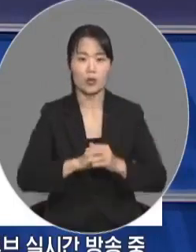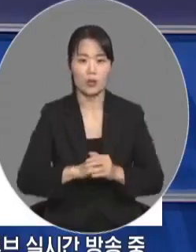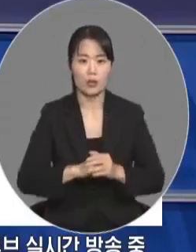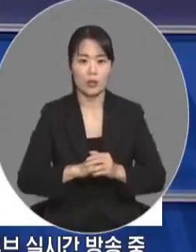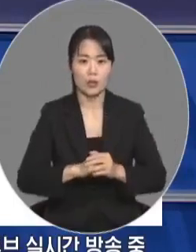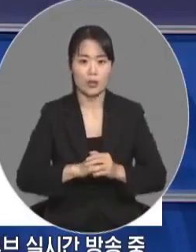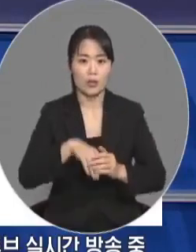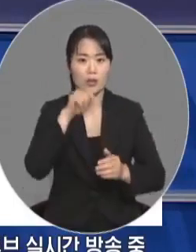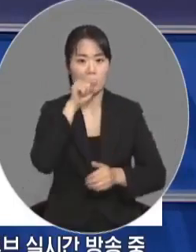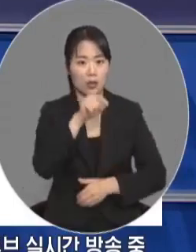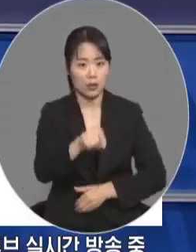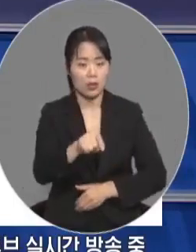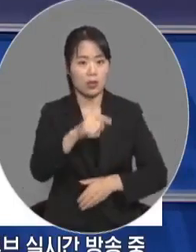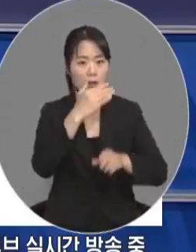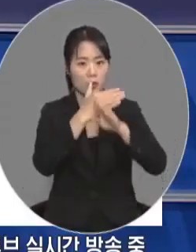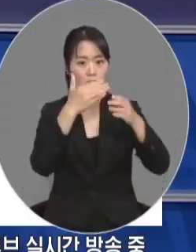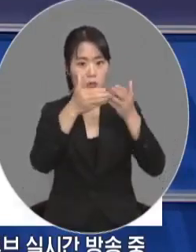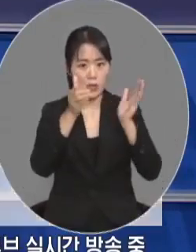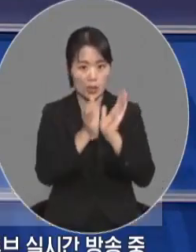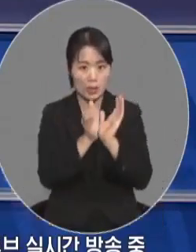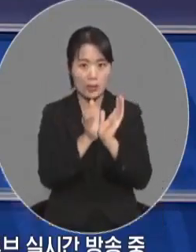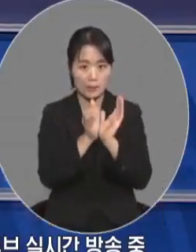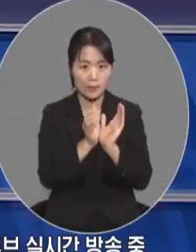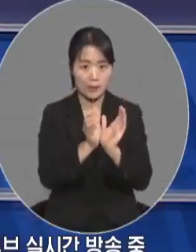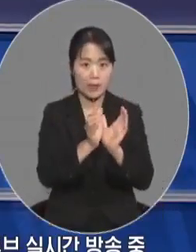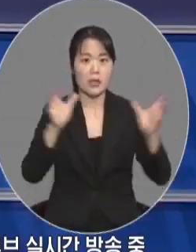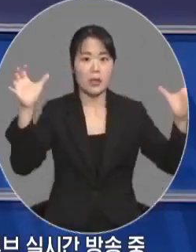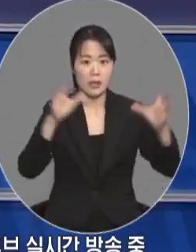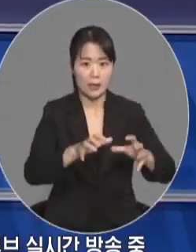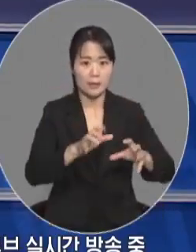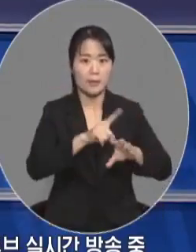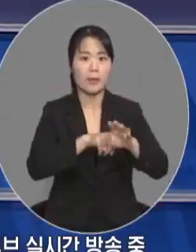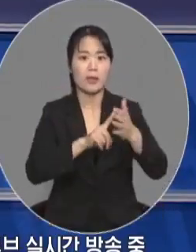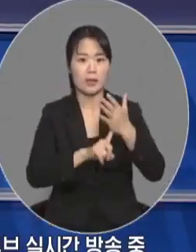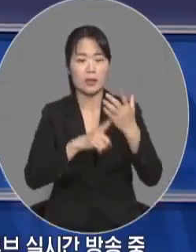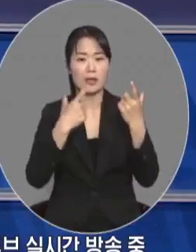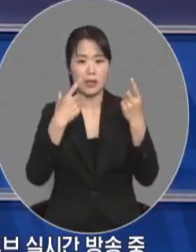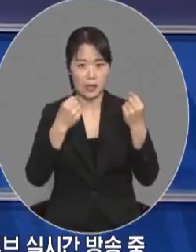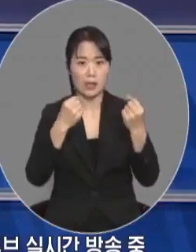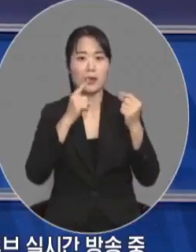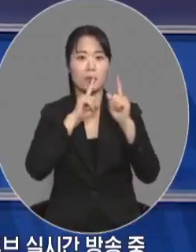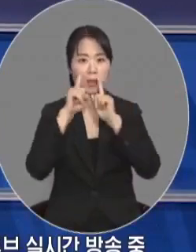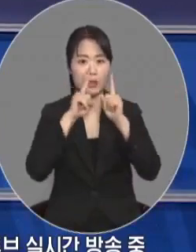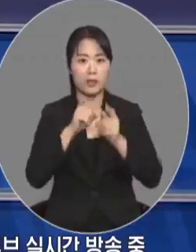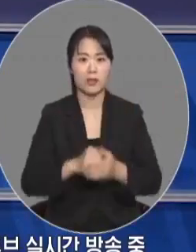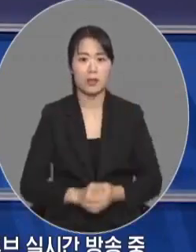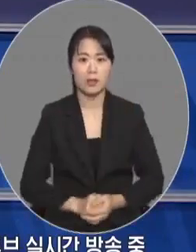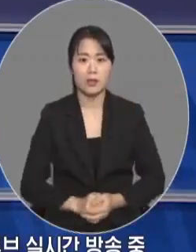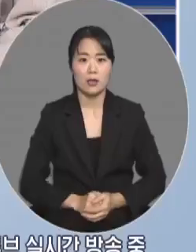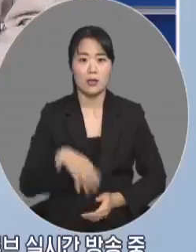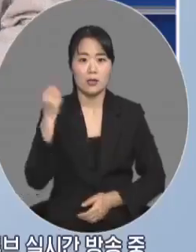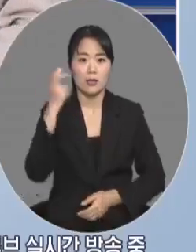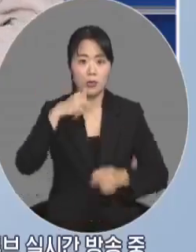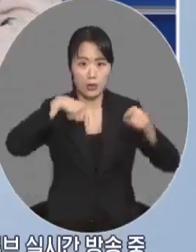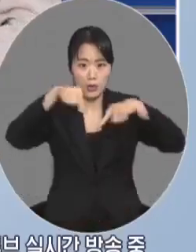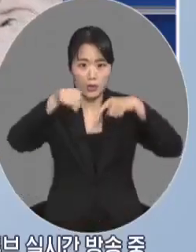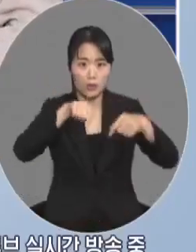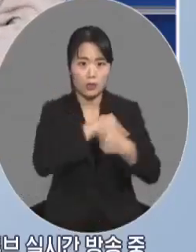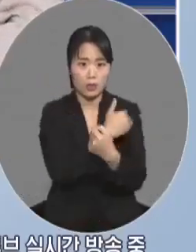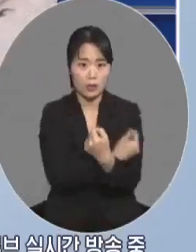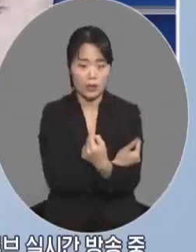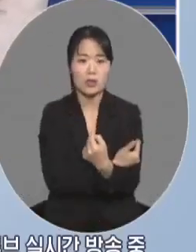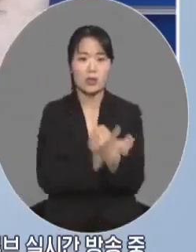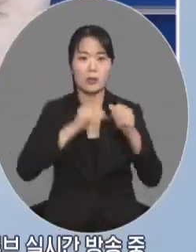때문에 네. 민주당 시당 차원의 결집도 좀 크게 작용했다고 볼 수 있습니다. 정치권에서 이번 선거가 중요한 이유가